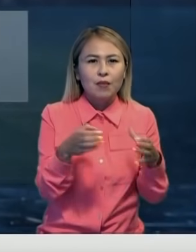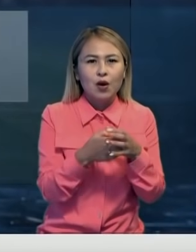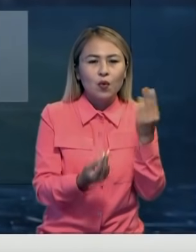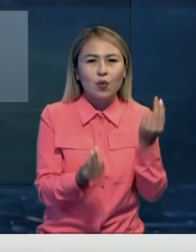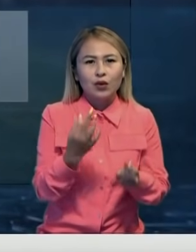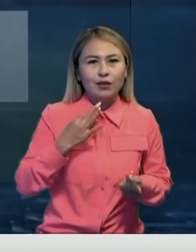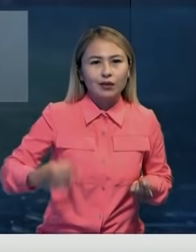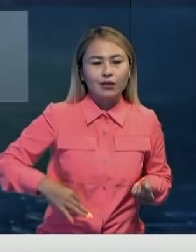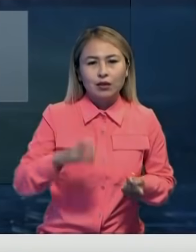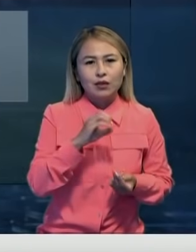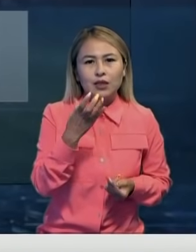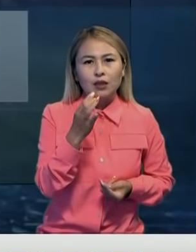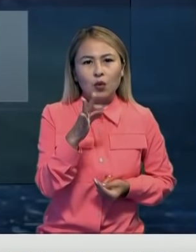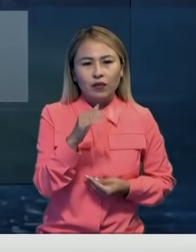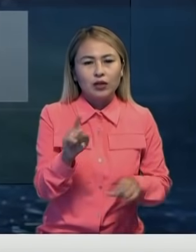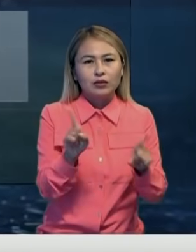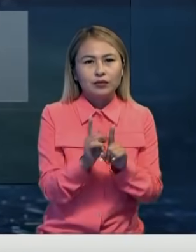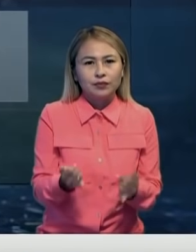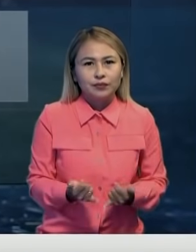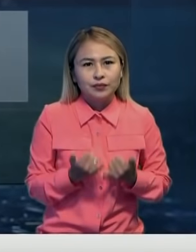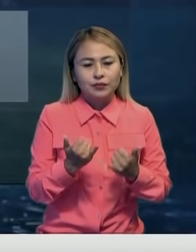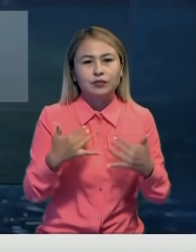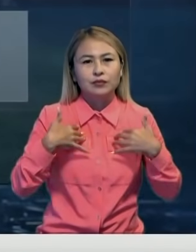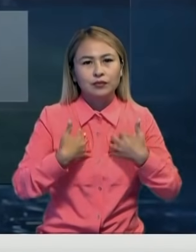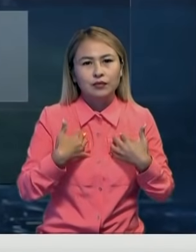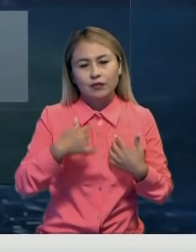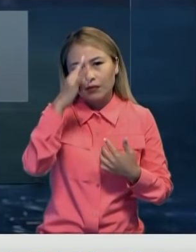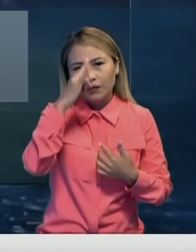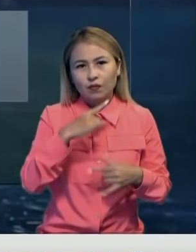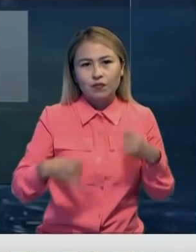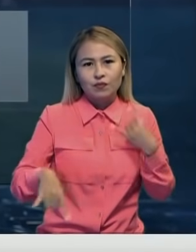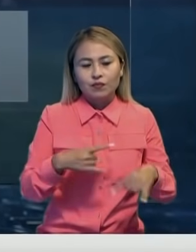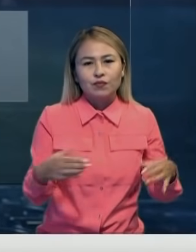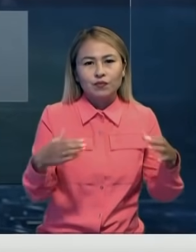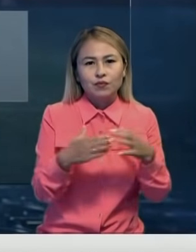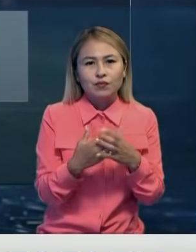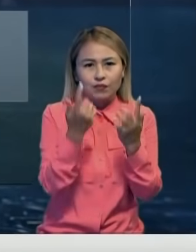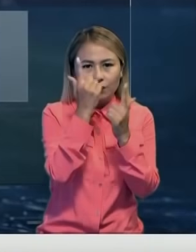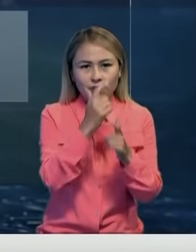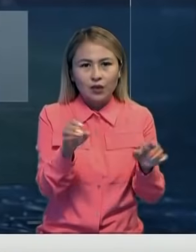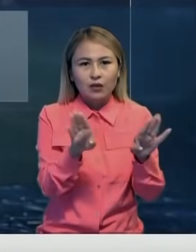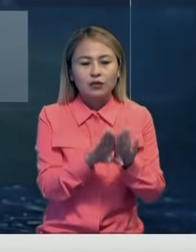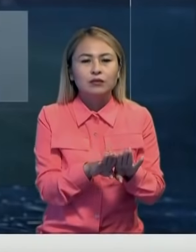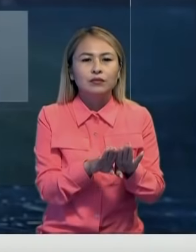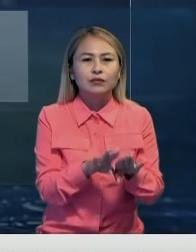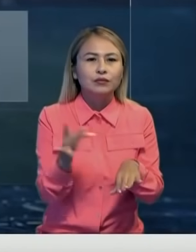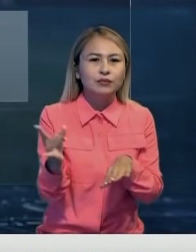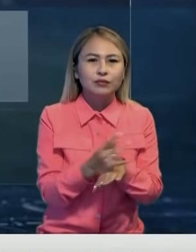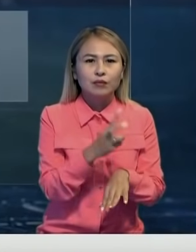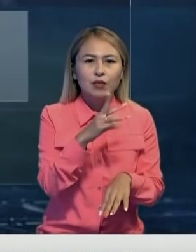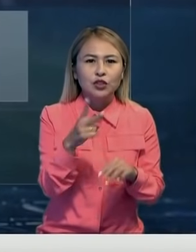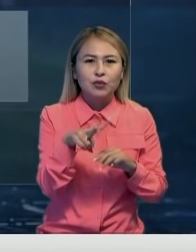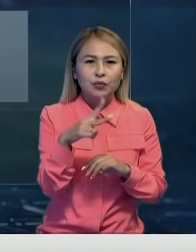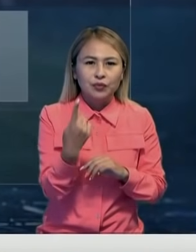ойнайтын ұлы Ерасыл Сейтхановқа да арнайы көңіл айтамыз делінген Қазақстан футбол федерациясы таратқан хабарламада. Айта кетейік,